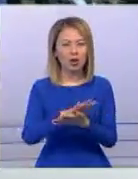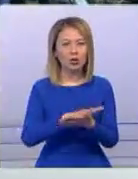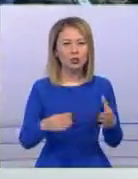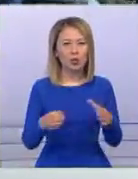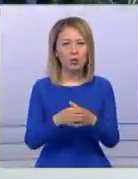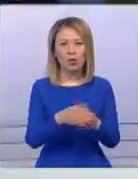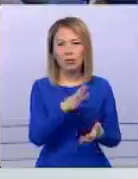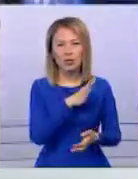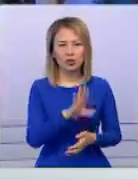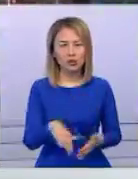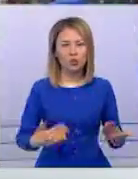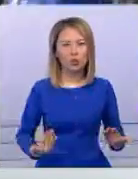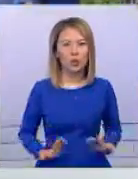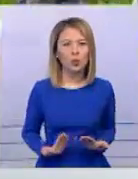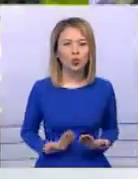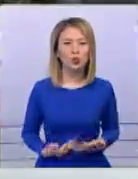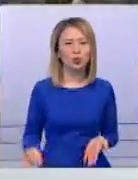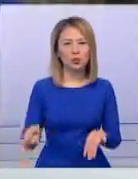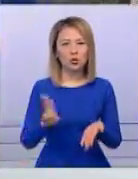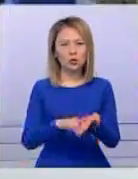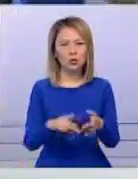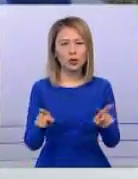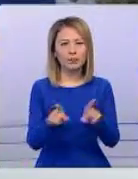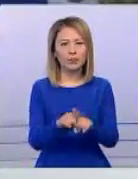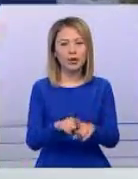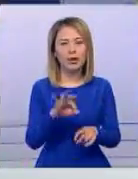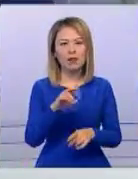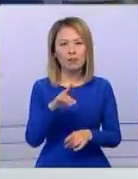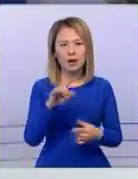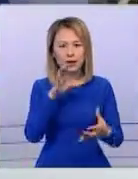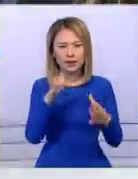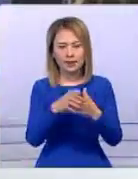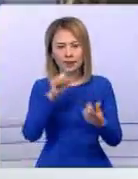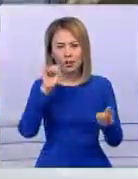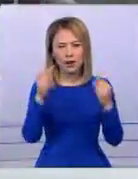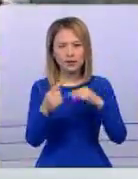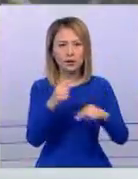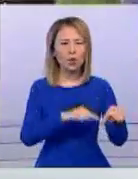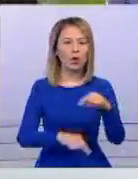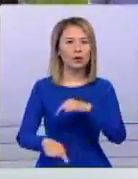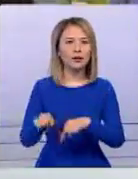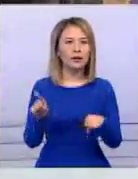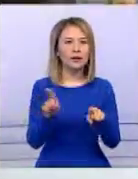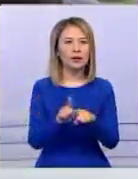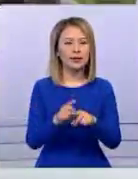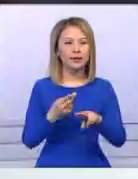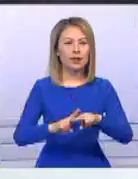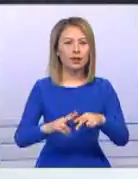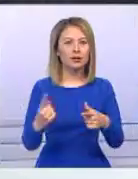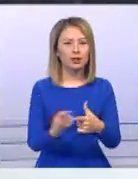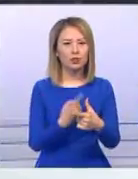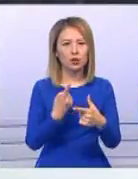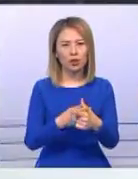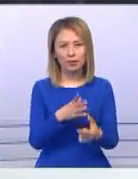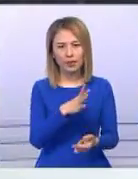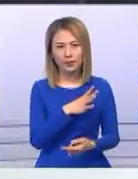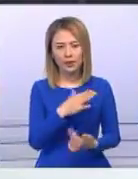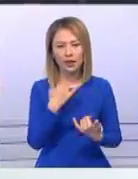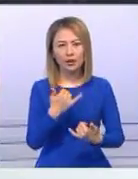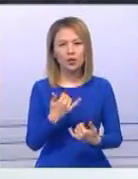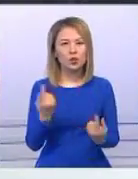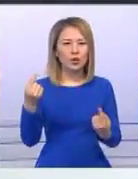мойын алған жоқ. Айта кетсек, тұрғындарды көшіру жергілікті билік пен оппозиция арасындағы уағдаластық аясында атқарылып жатқан